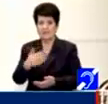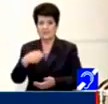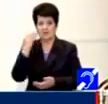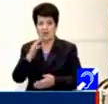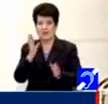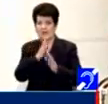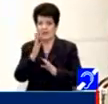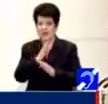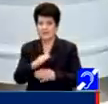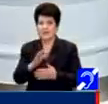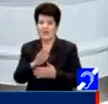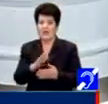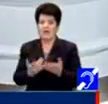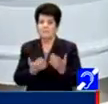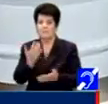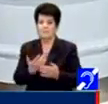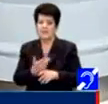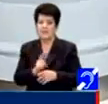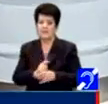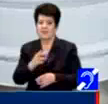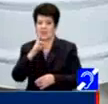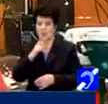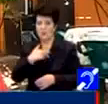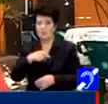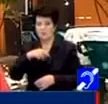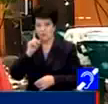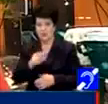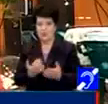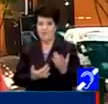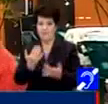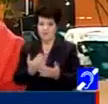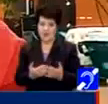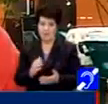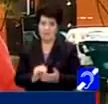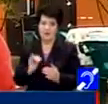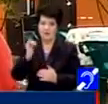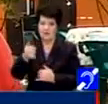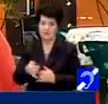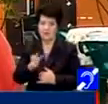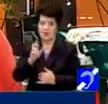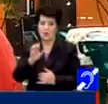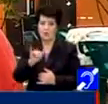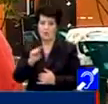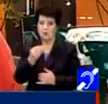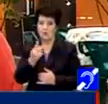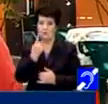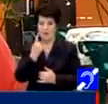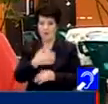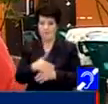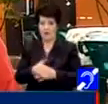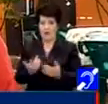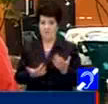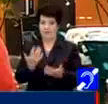gazele emanate în urma fermentării mustului este toxic. Farul fierbe, după ce fierbe, îl punem în butoaie, în beci.